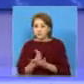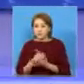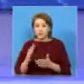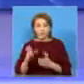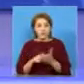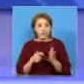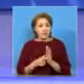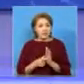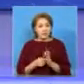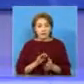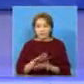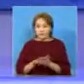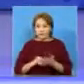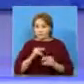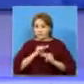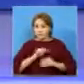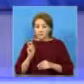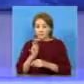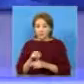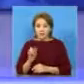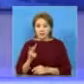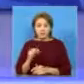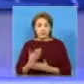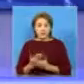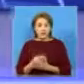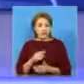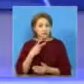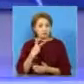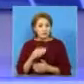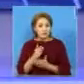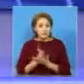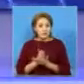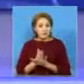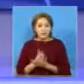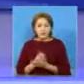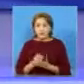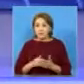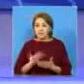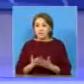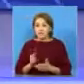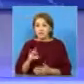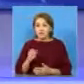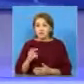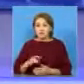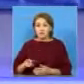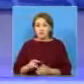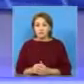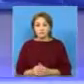отделений. В рамках продолжения рабочей поездки Алик Шбекбаев оценил сервисную модель обслуживания в Каргаленском